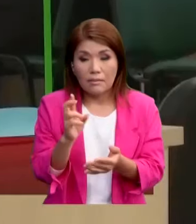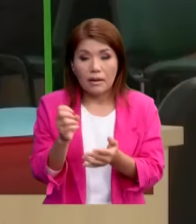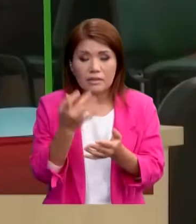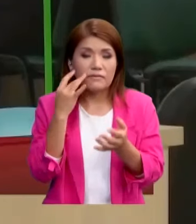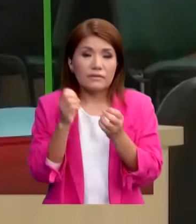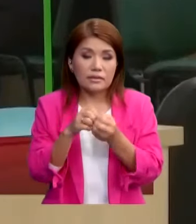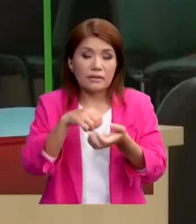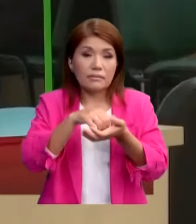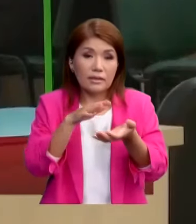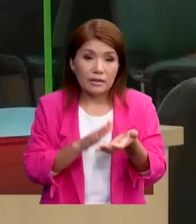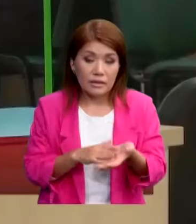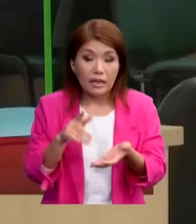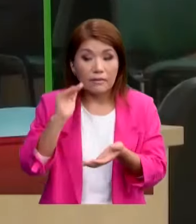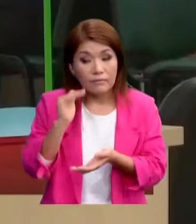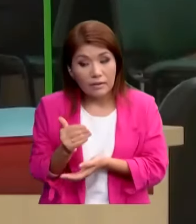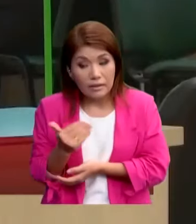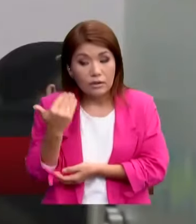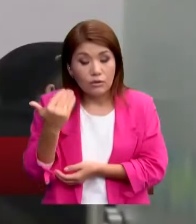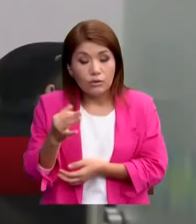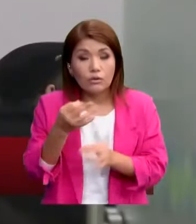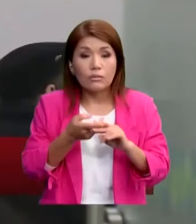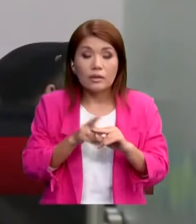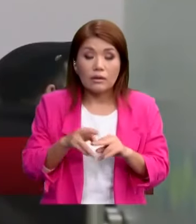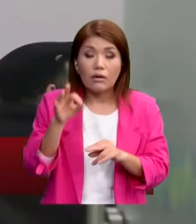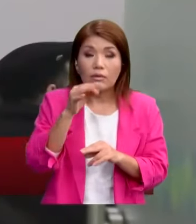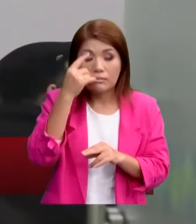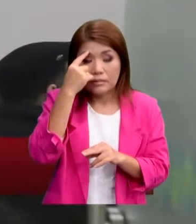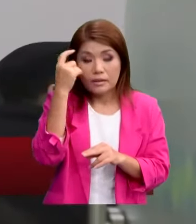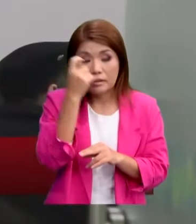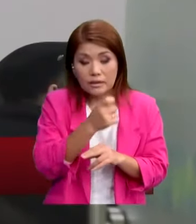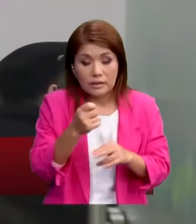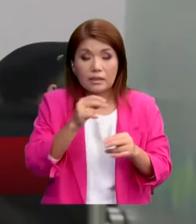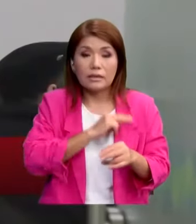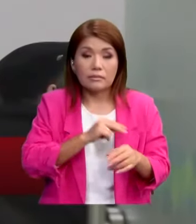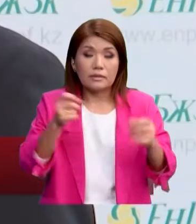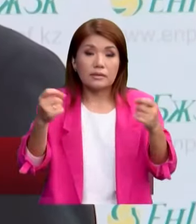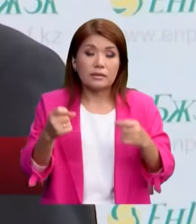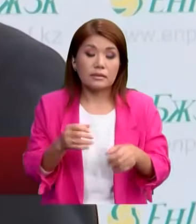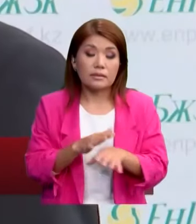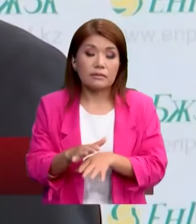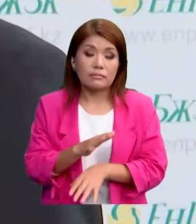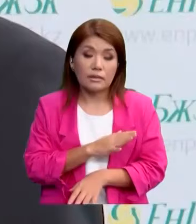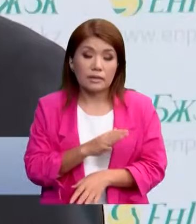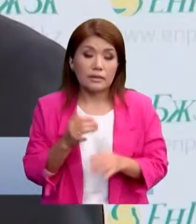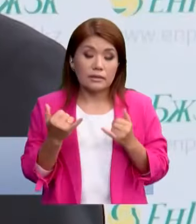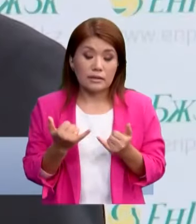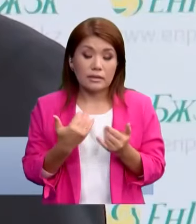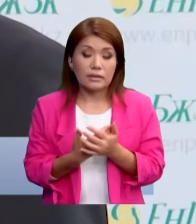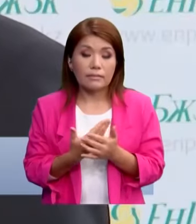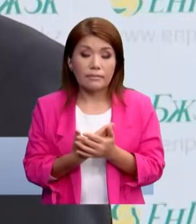шықпай қалуы мүмкін. Ал біз жеке тұлғалар деректер қорының берген мәліметіне сәйкес жұмыс істедік дейді. Қазір біз